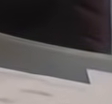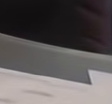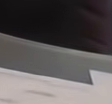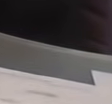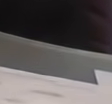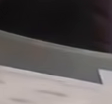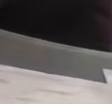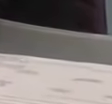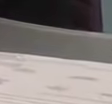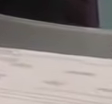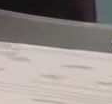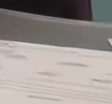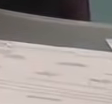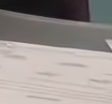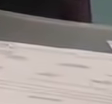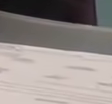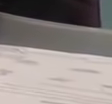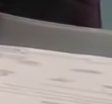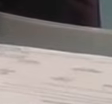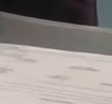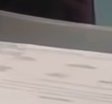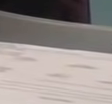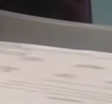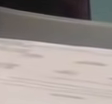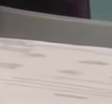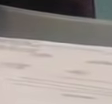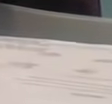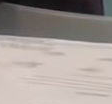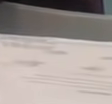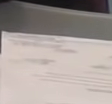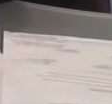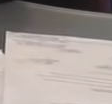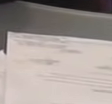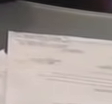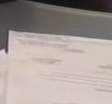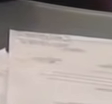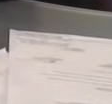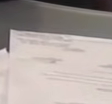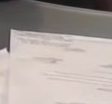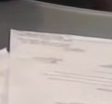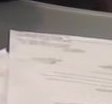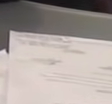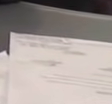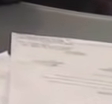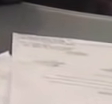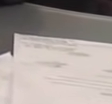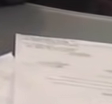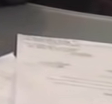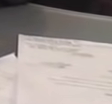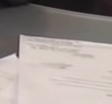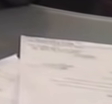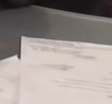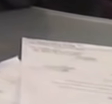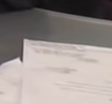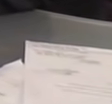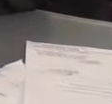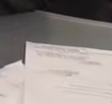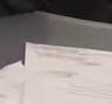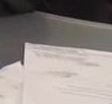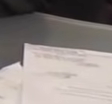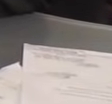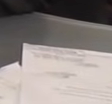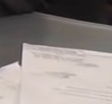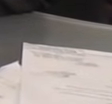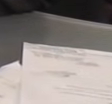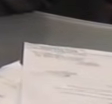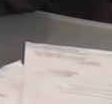natin, Nay, pag uwi nyo, mamaya mga 5 o'clock, okay, yung mga gamit nila, alisin natin, dalhin